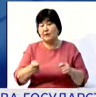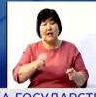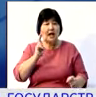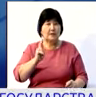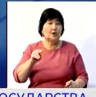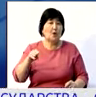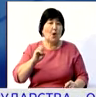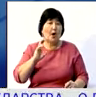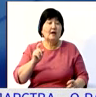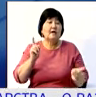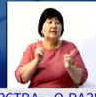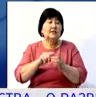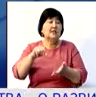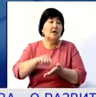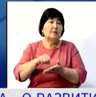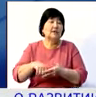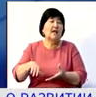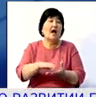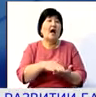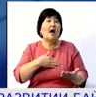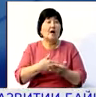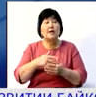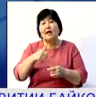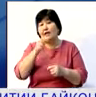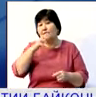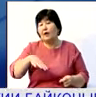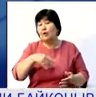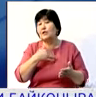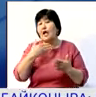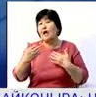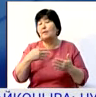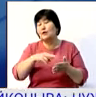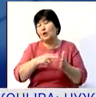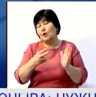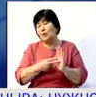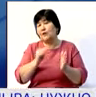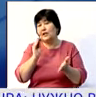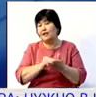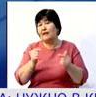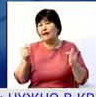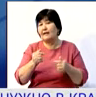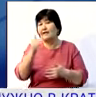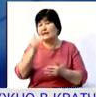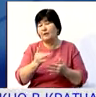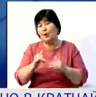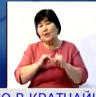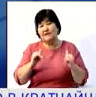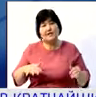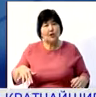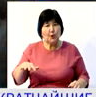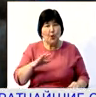Касым-Жомарт Токаев на встрече с представителями общественности. Глава государства поделился планами и обозначил конкретные задачи по развитию